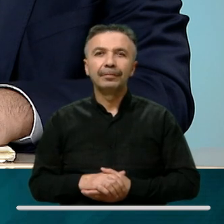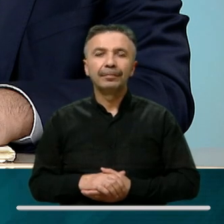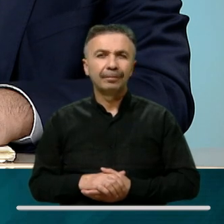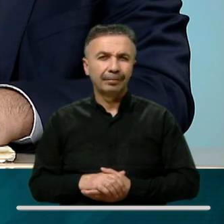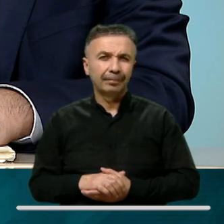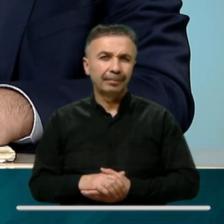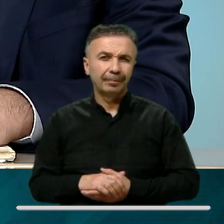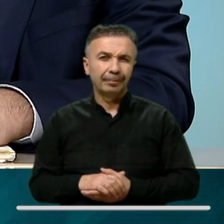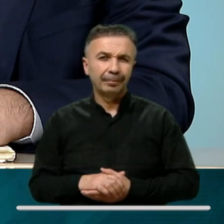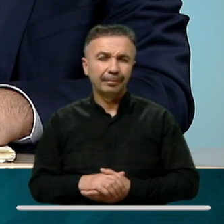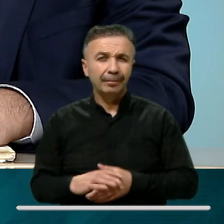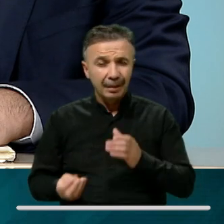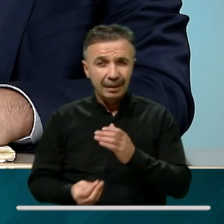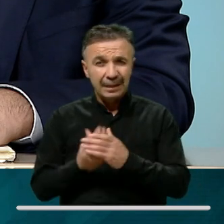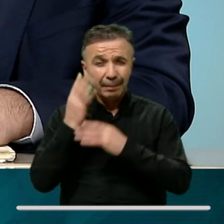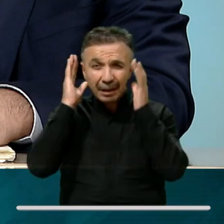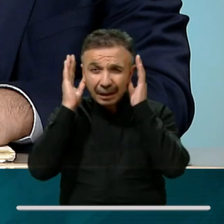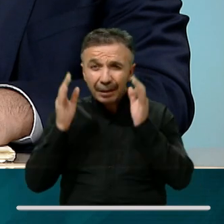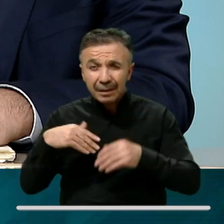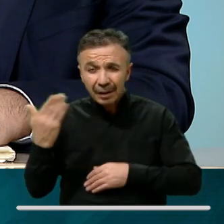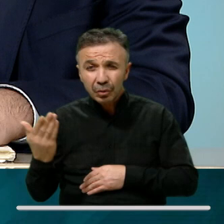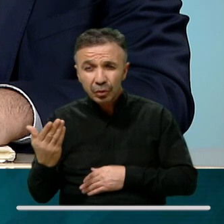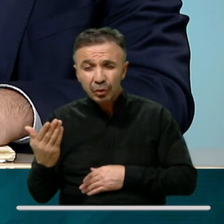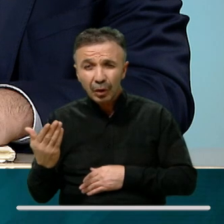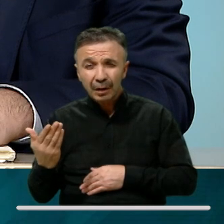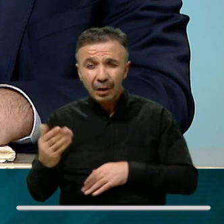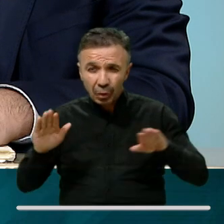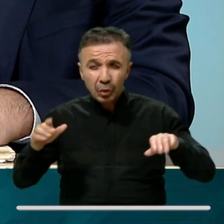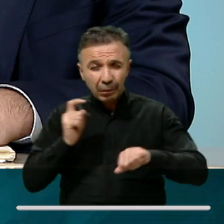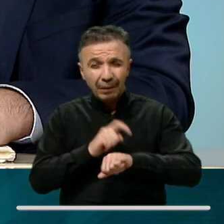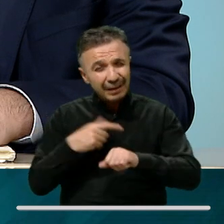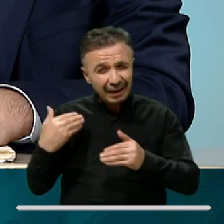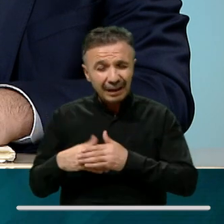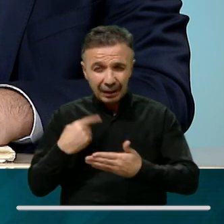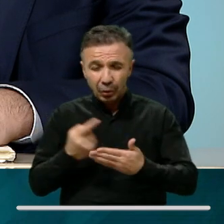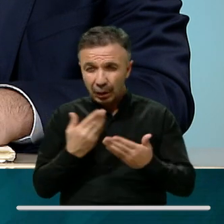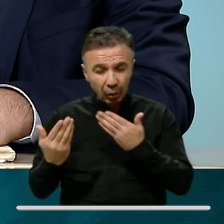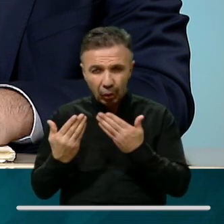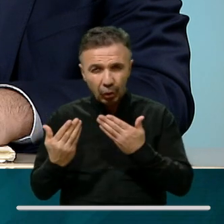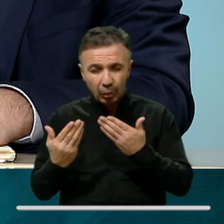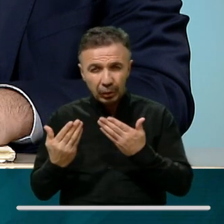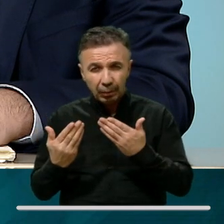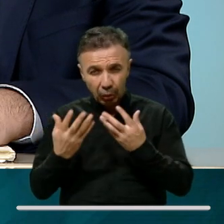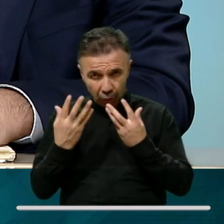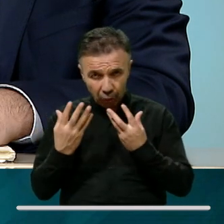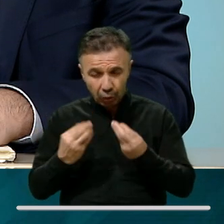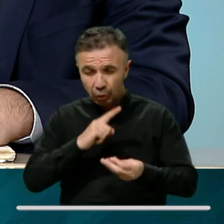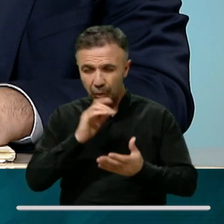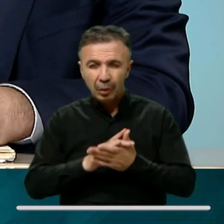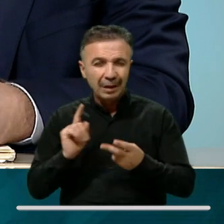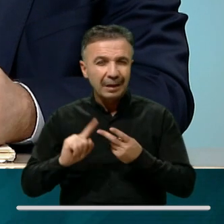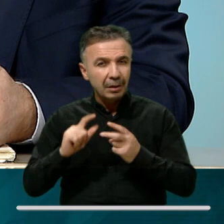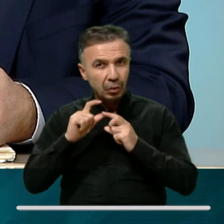tanesi sabah namazından sonra işrak vaktine kadar Kur'an okuyabilir miyiz? Hı hı. İkinci